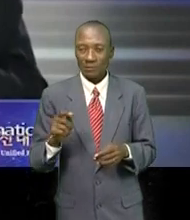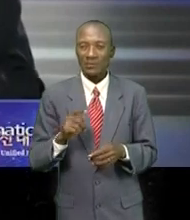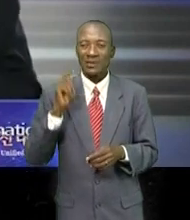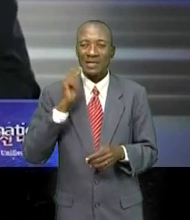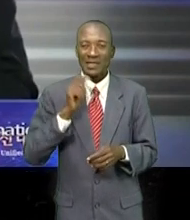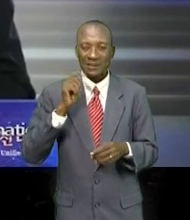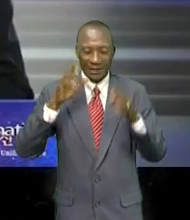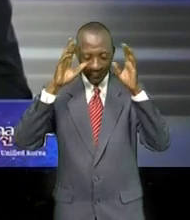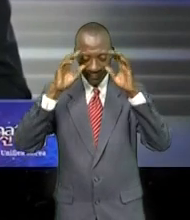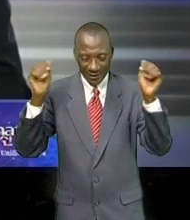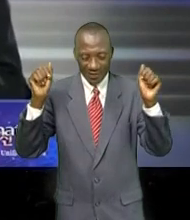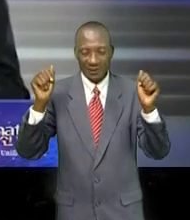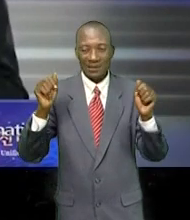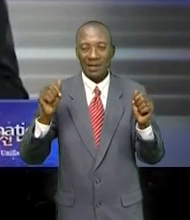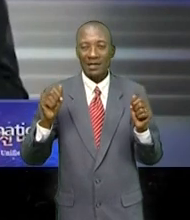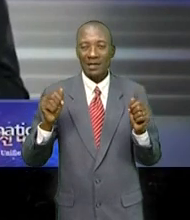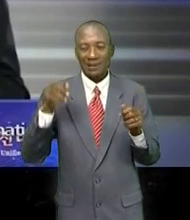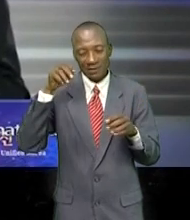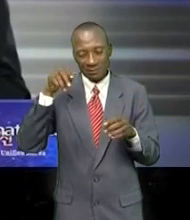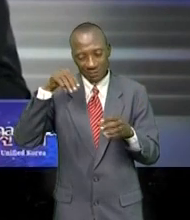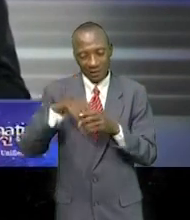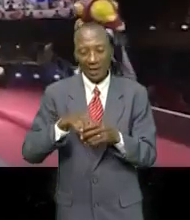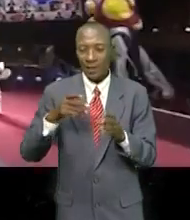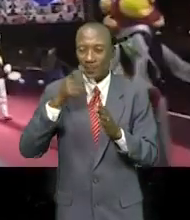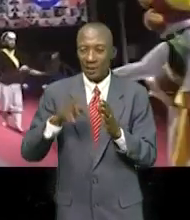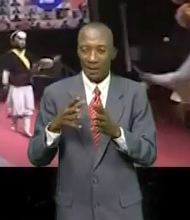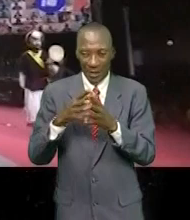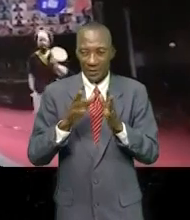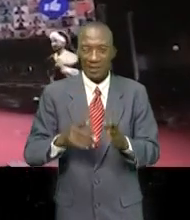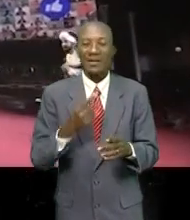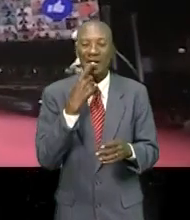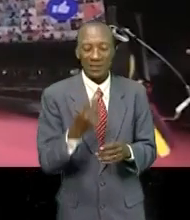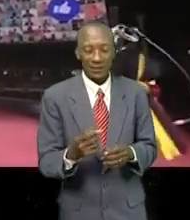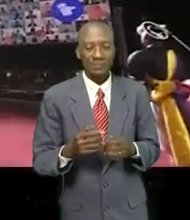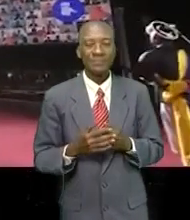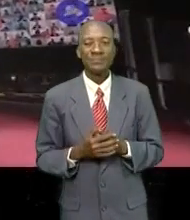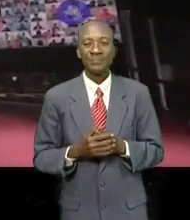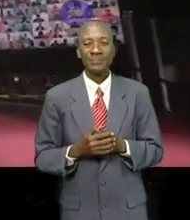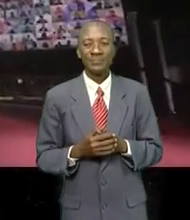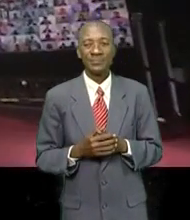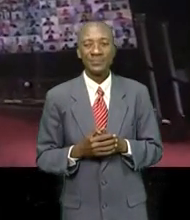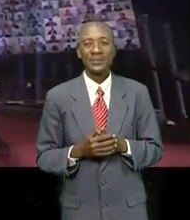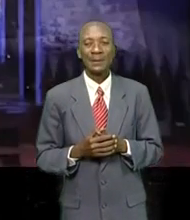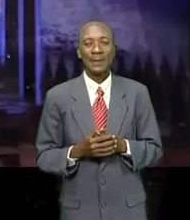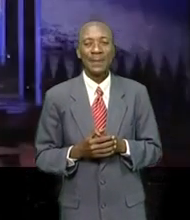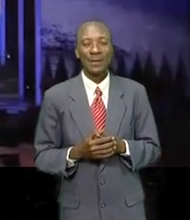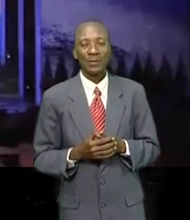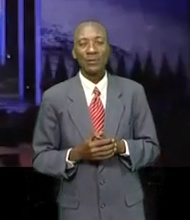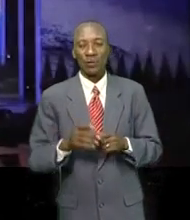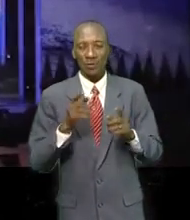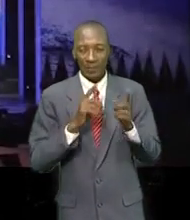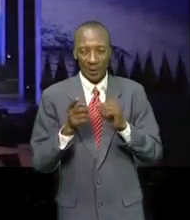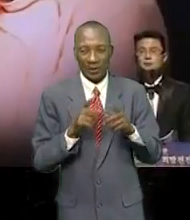des représentants des États-Unis. Au sujet de COVID-19, Sarah Gilbert, co-développeur des vaccins